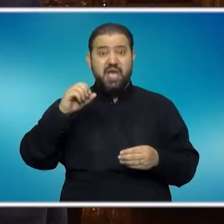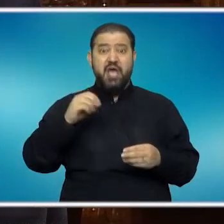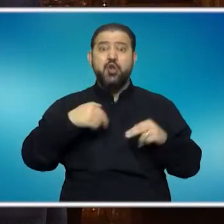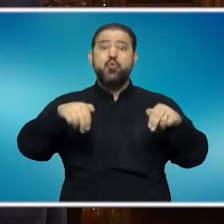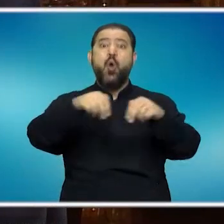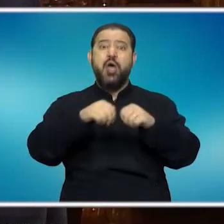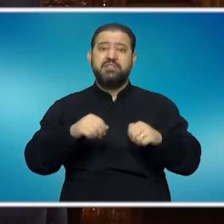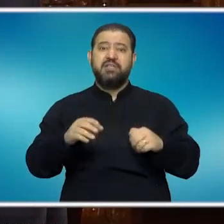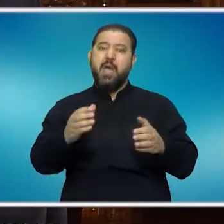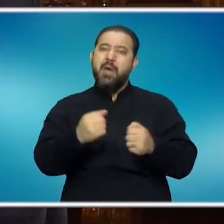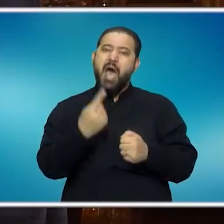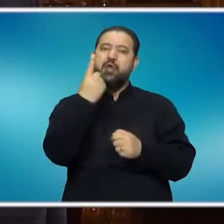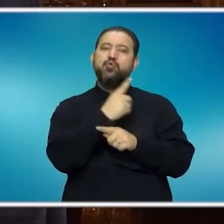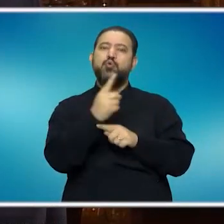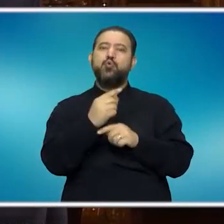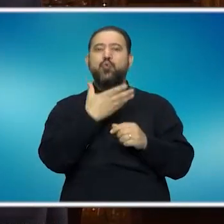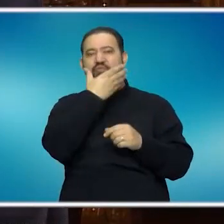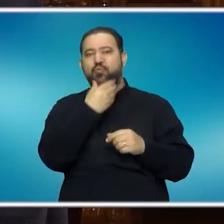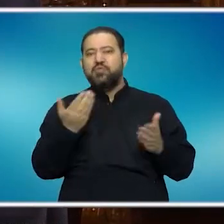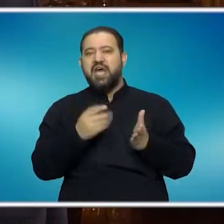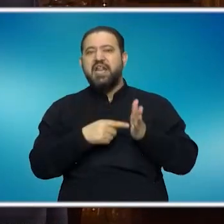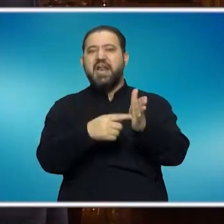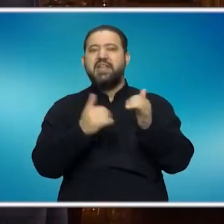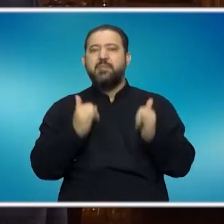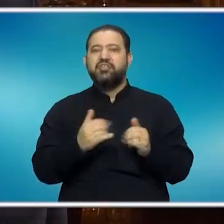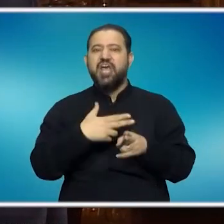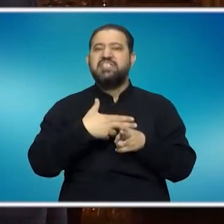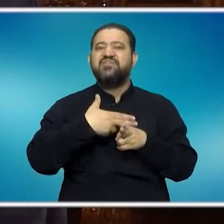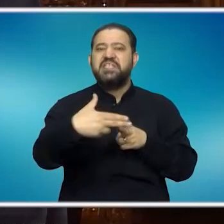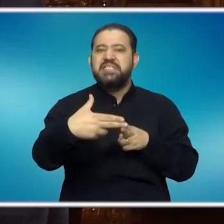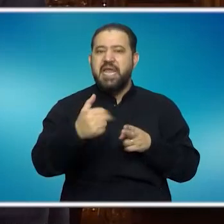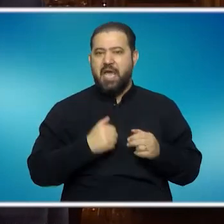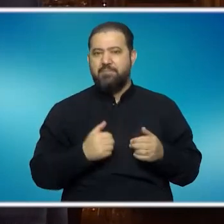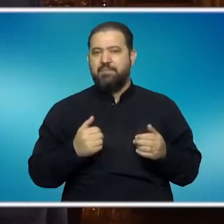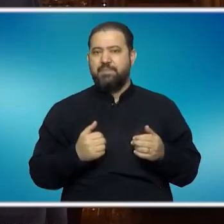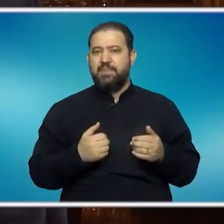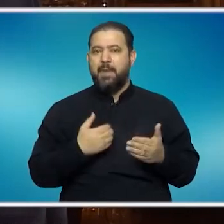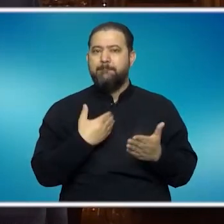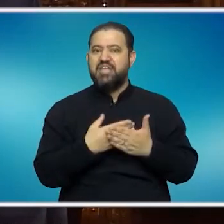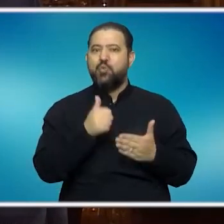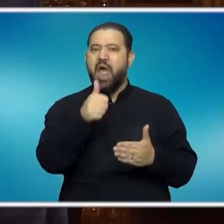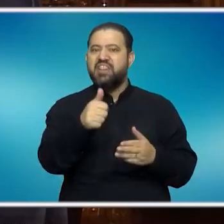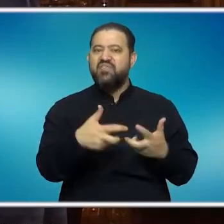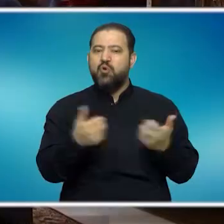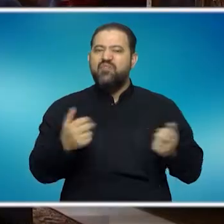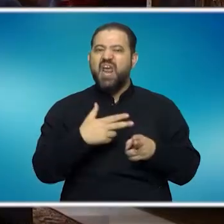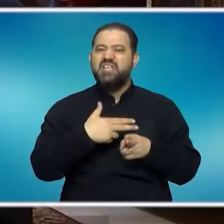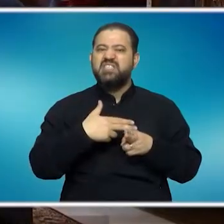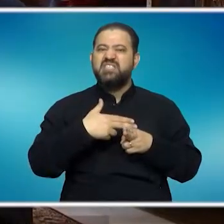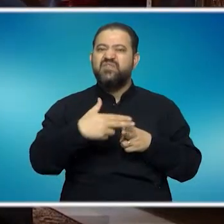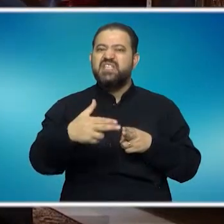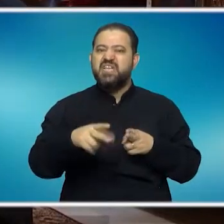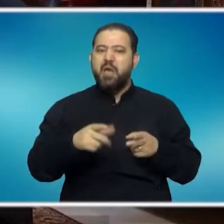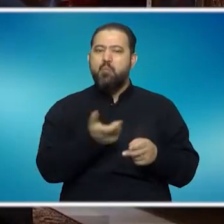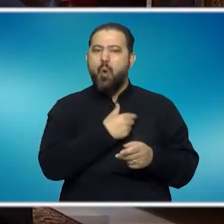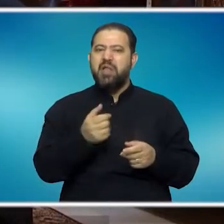în plus. Ceva care le coagulează pe acestea și le arată sfințenia. Că adevărul fără sfințenie poate